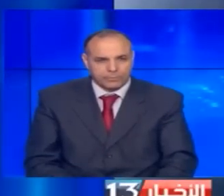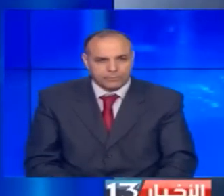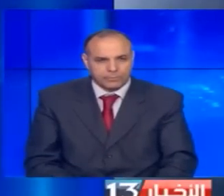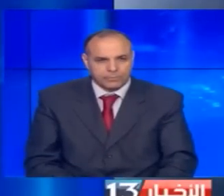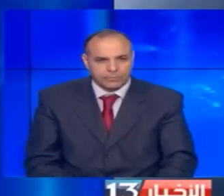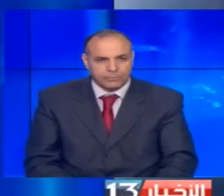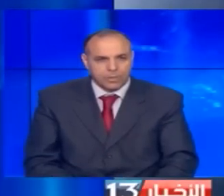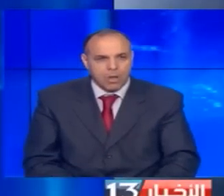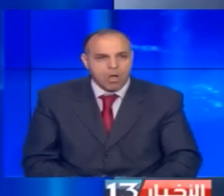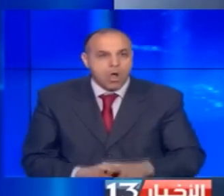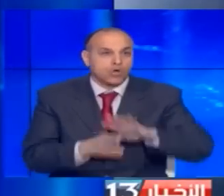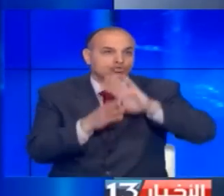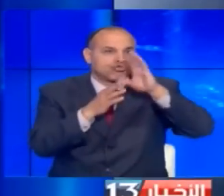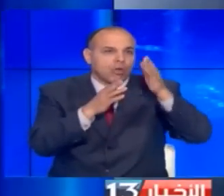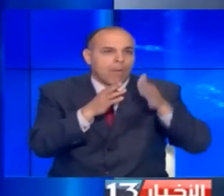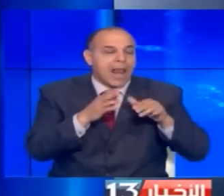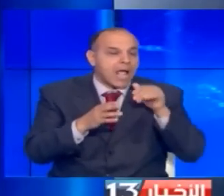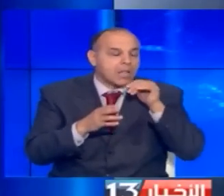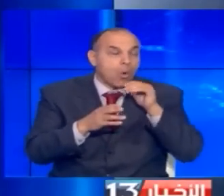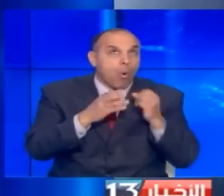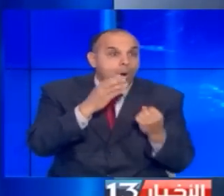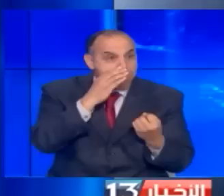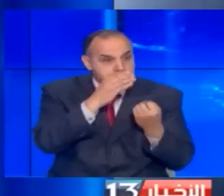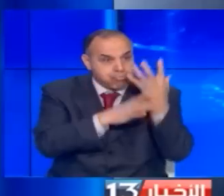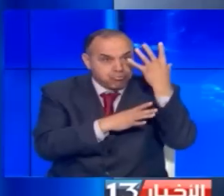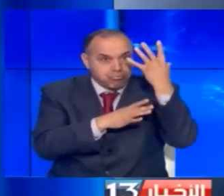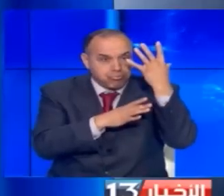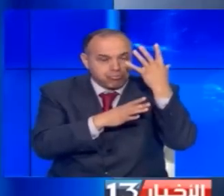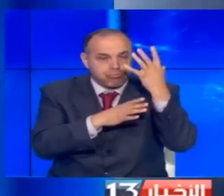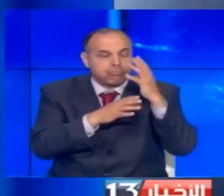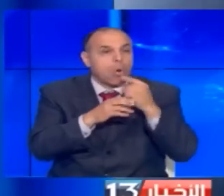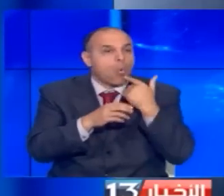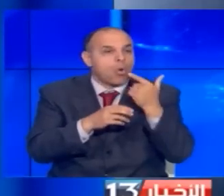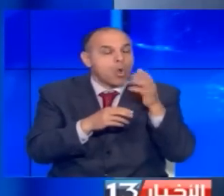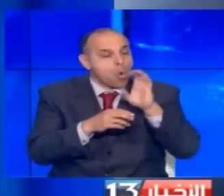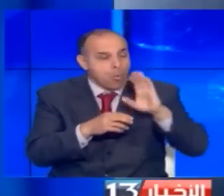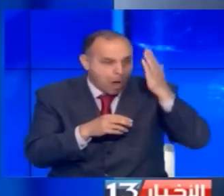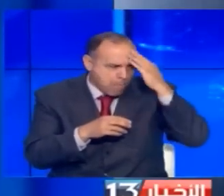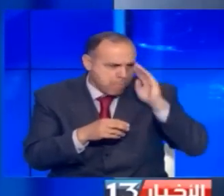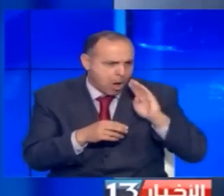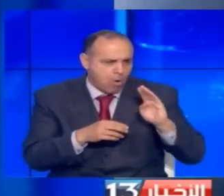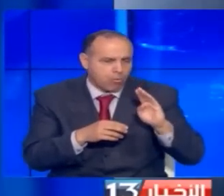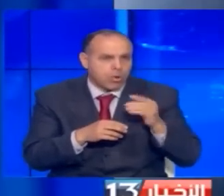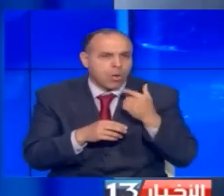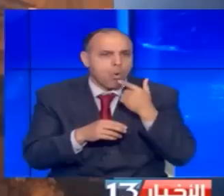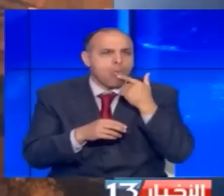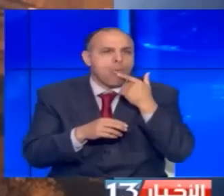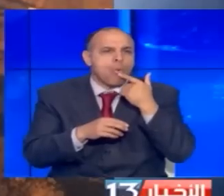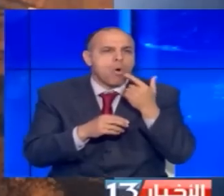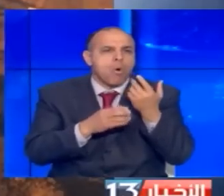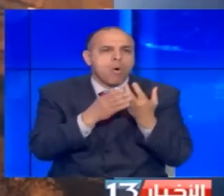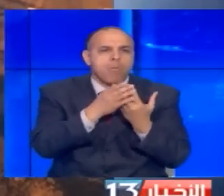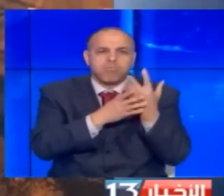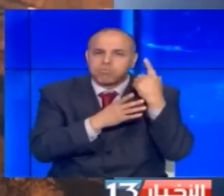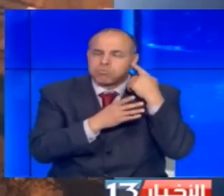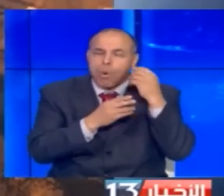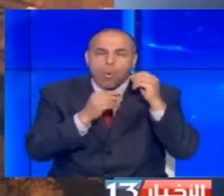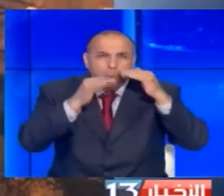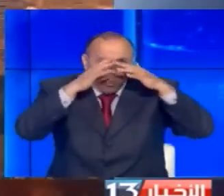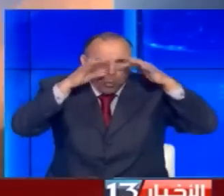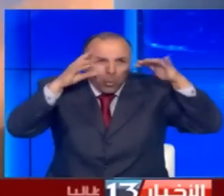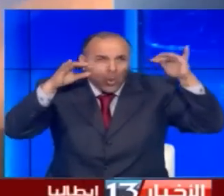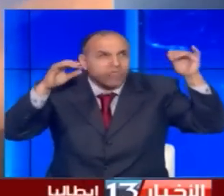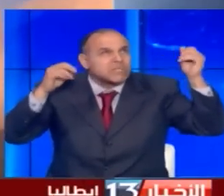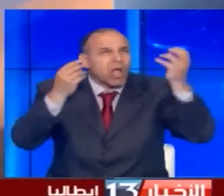ثار بركان جبل أنتا الإيطالي أعلى وأنشط البراكين في أوروبا مطلقا دفقات من الرماد في